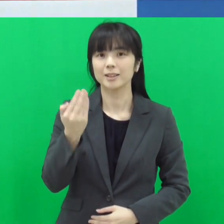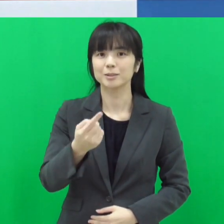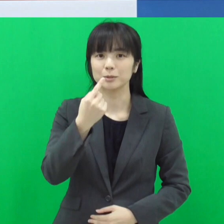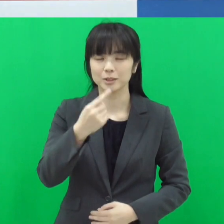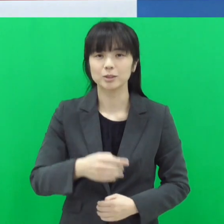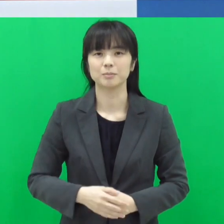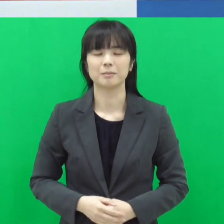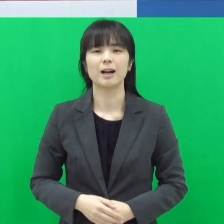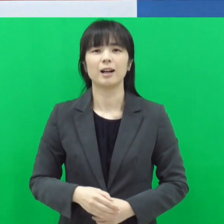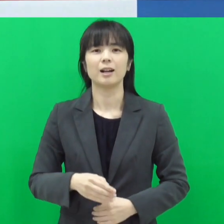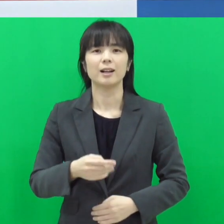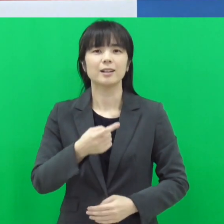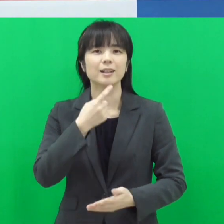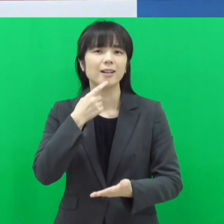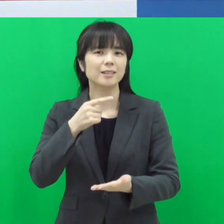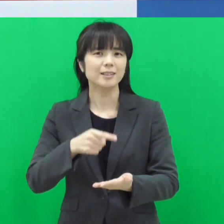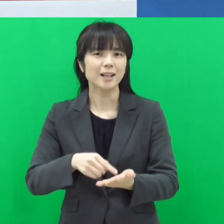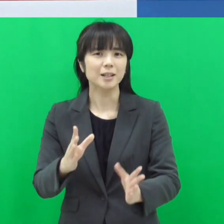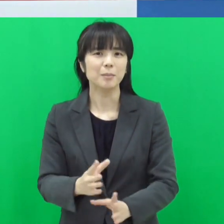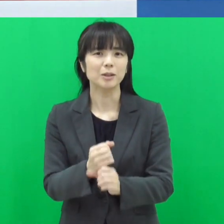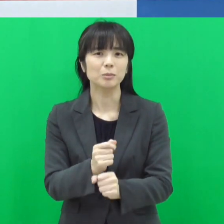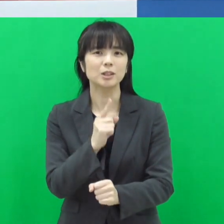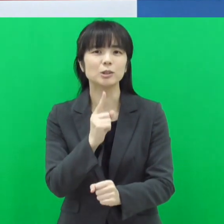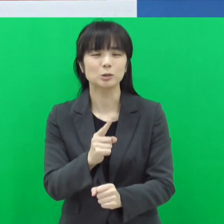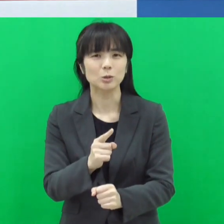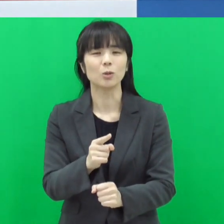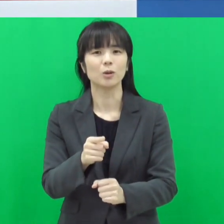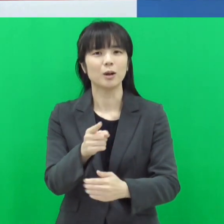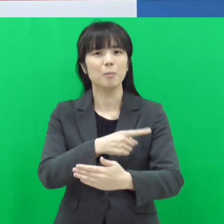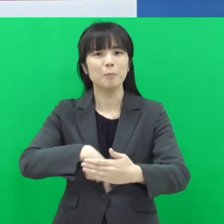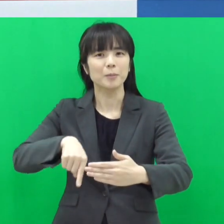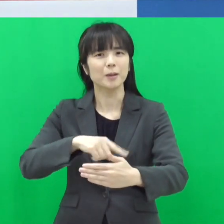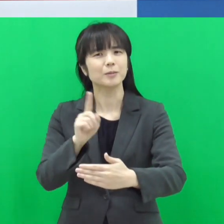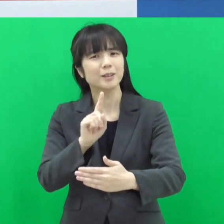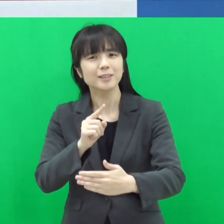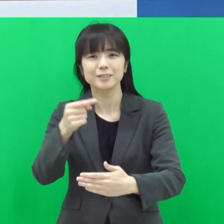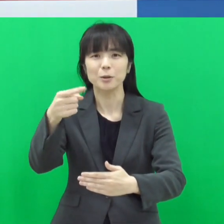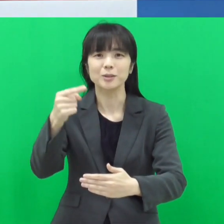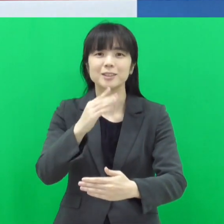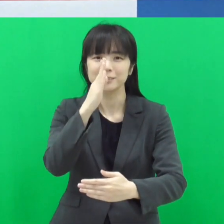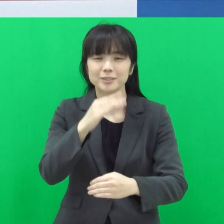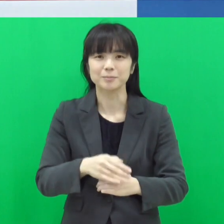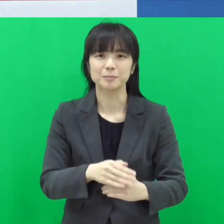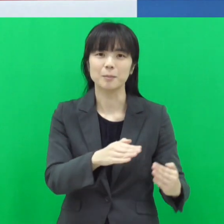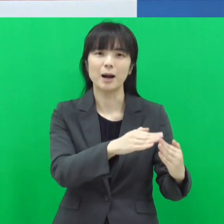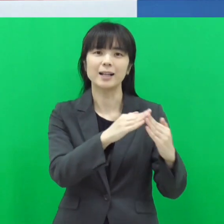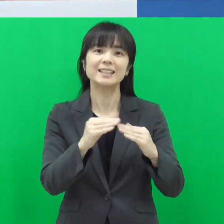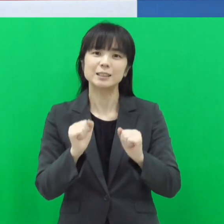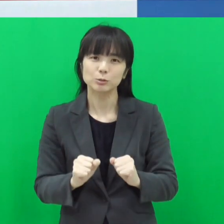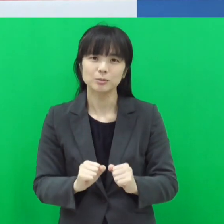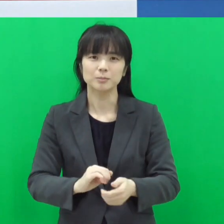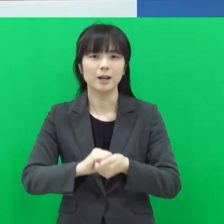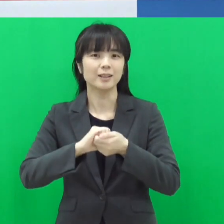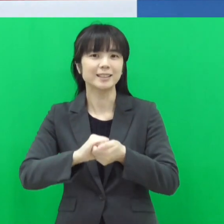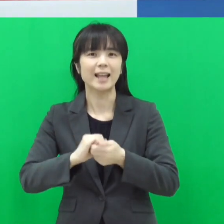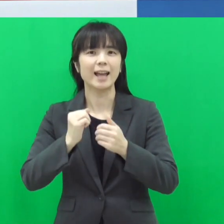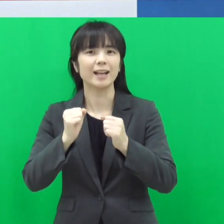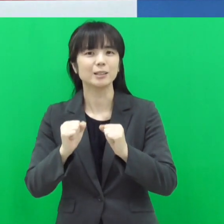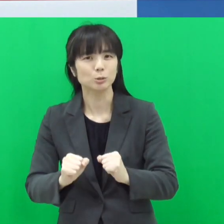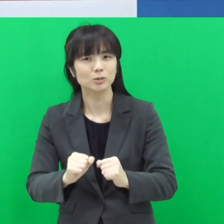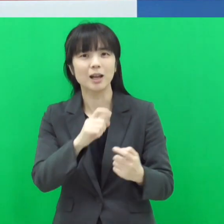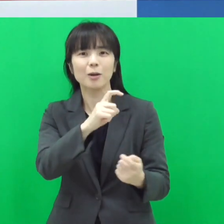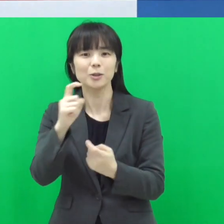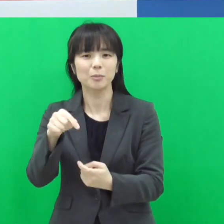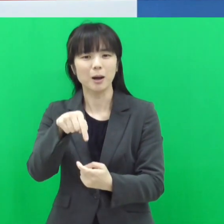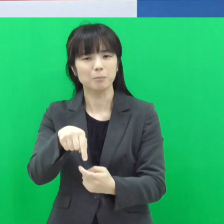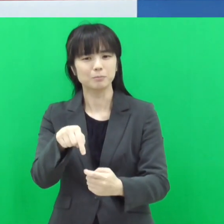す み ません、株式報酬の出しです。 はい。 ざっくり言うと、どういう協定といいますか、この結ぶことによって、はい、移住とか定住とか、どういうふうにお進めという内